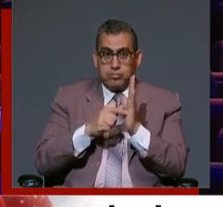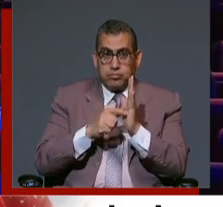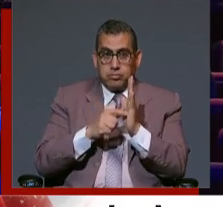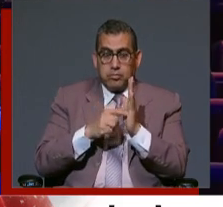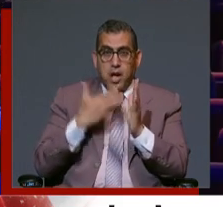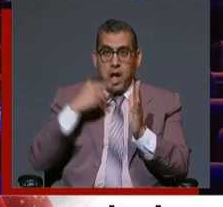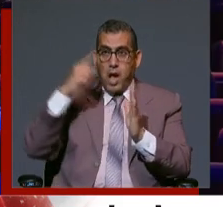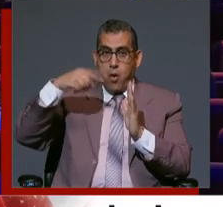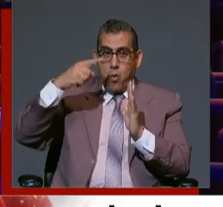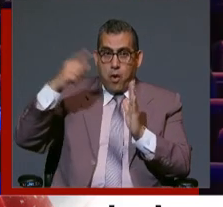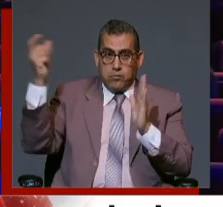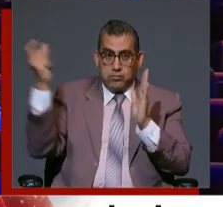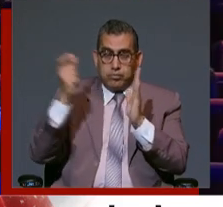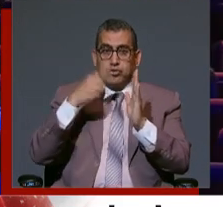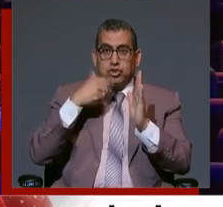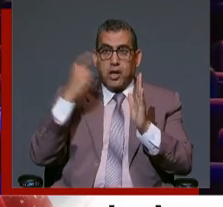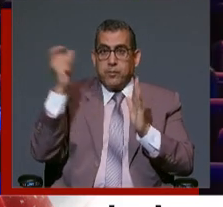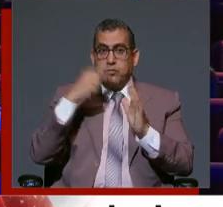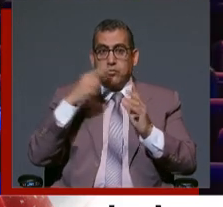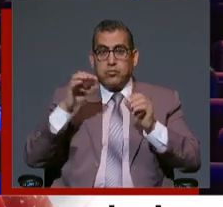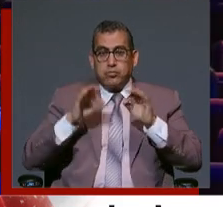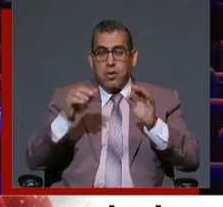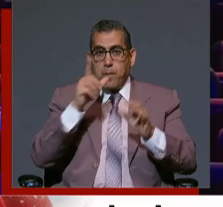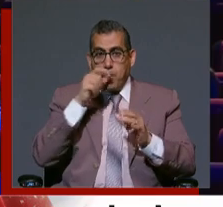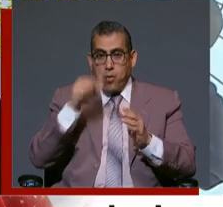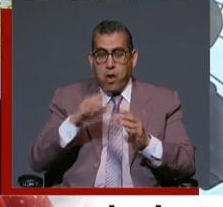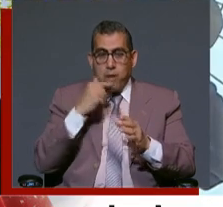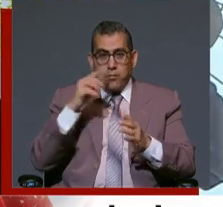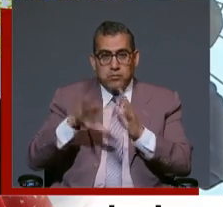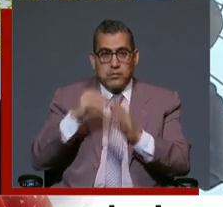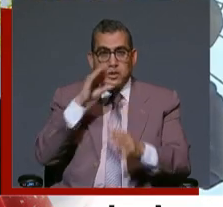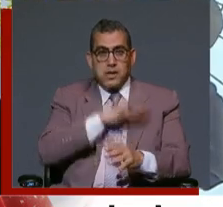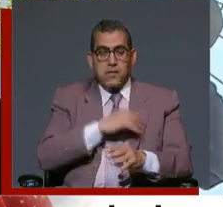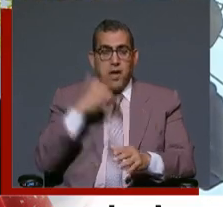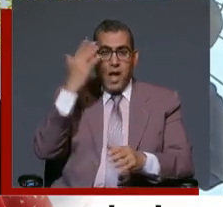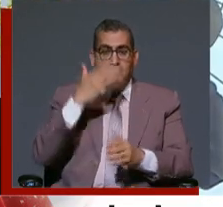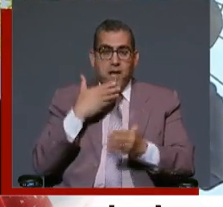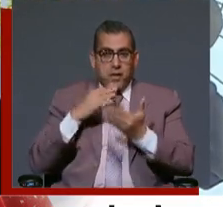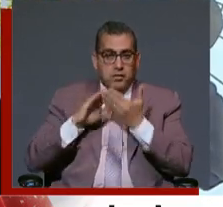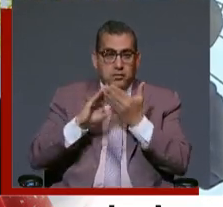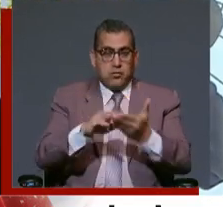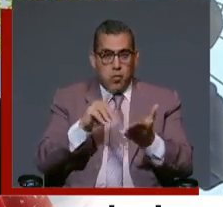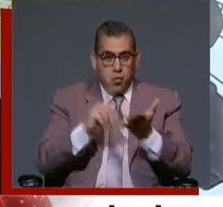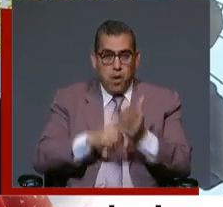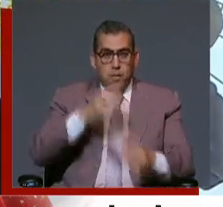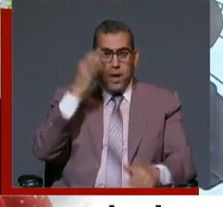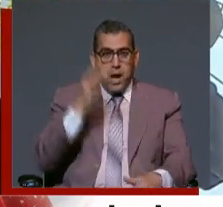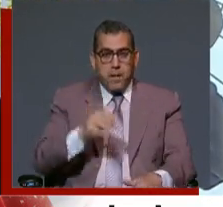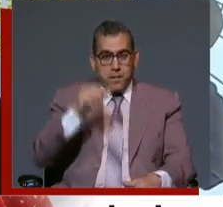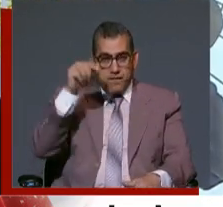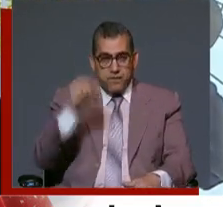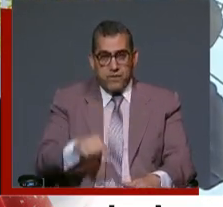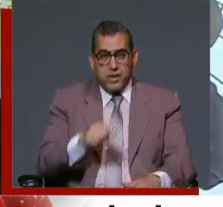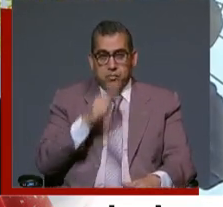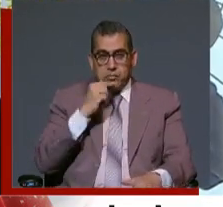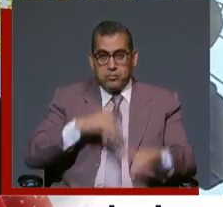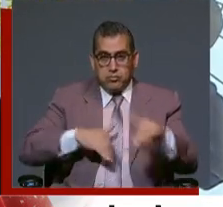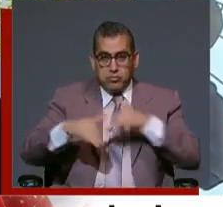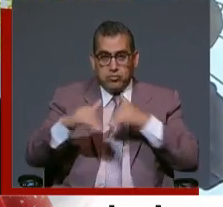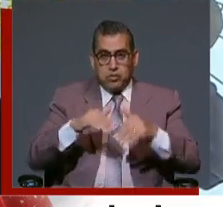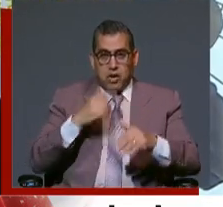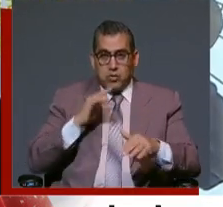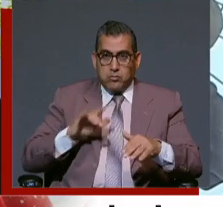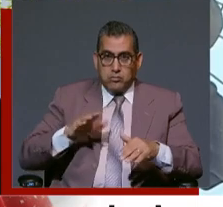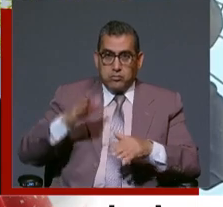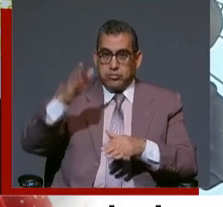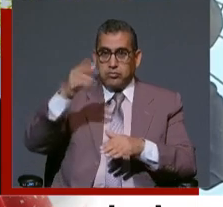والرياح والطاقة الحرارية والمياه على تزويد قارتنا بالطاقة. يجب أن تكون بنانا التحتية صديقة للبيئة